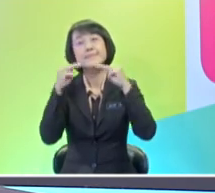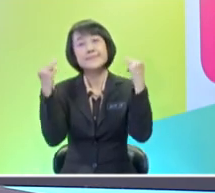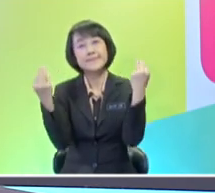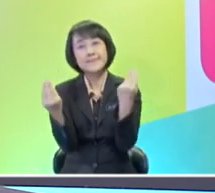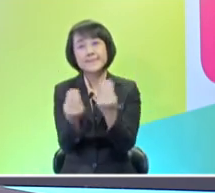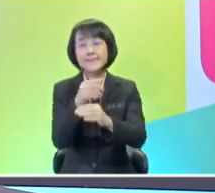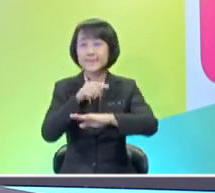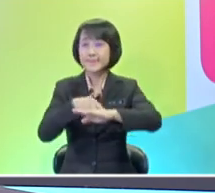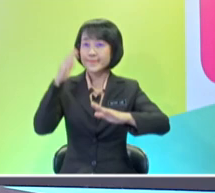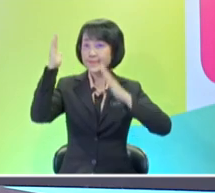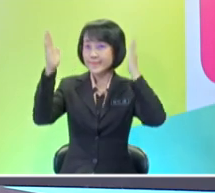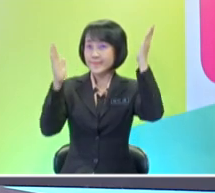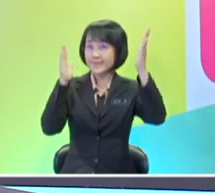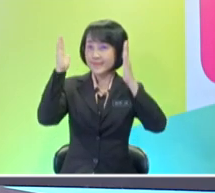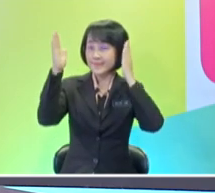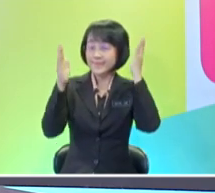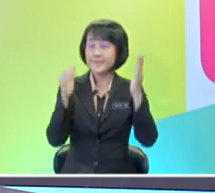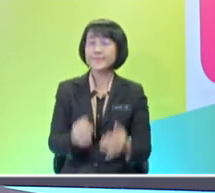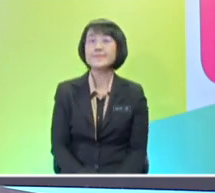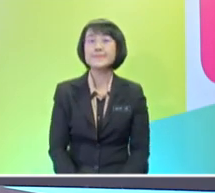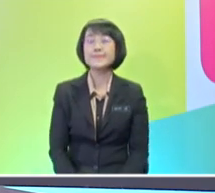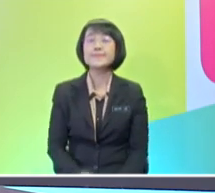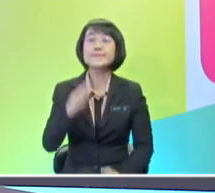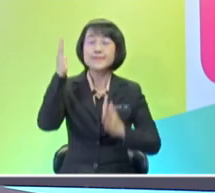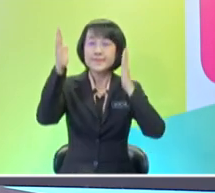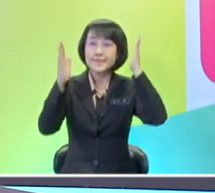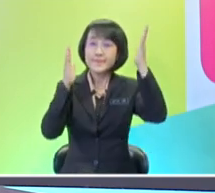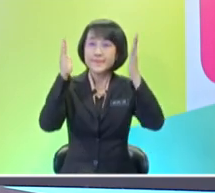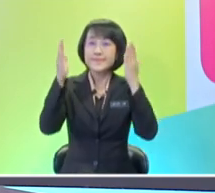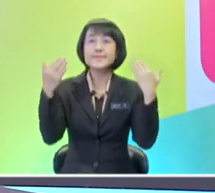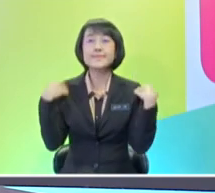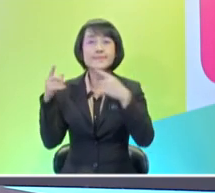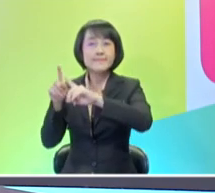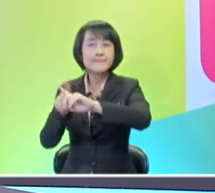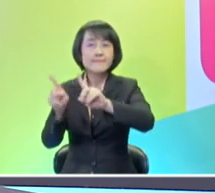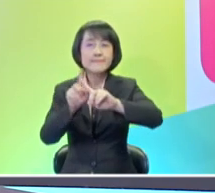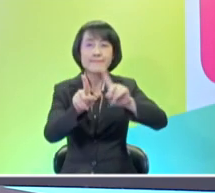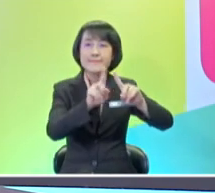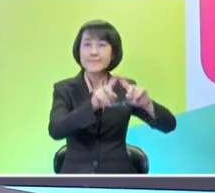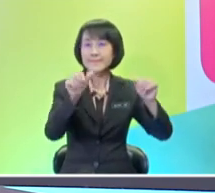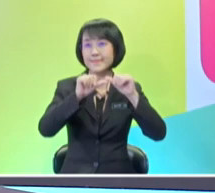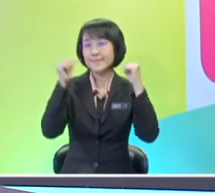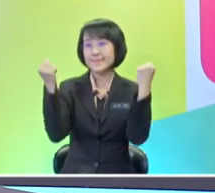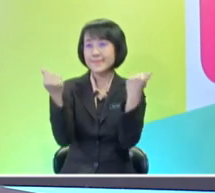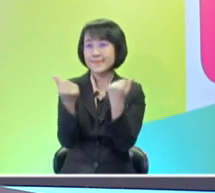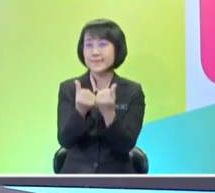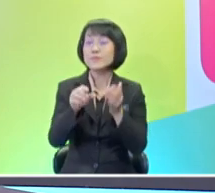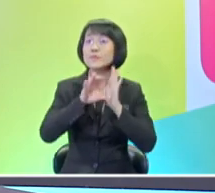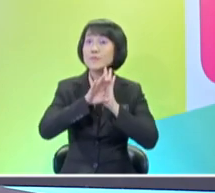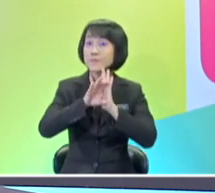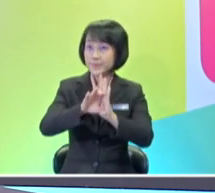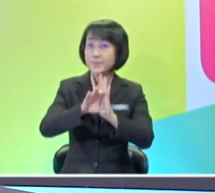di Mesir kita negara Malaysia merupakan negara yang terdiri dari pada berbagai kaum Contohnya seperti kaum-kaum